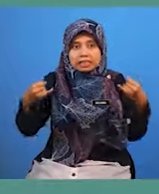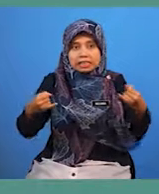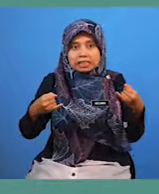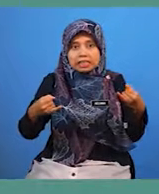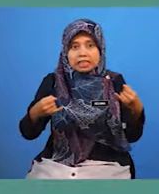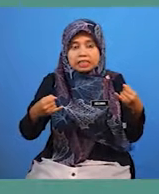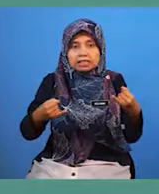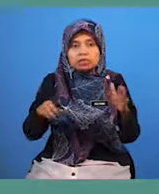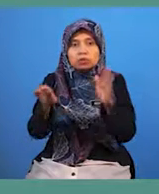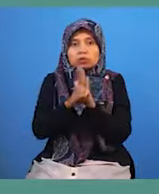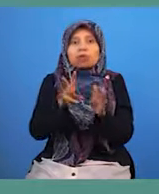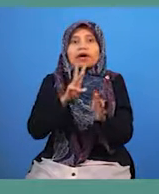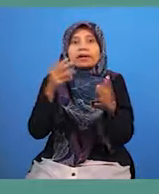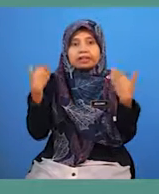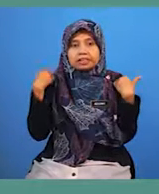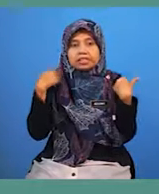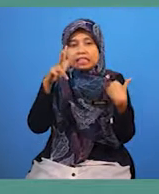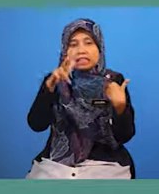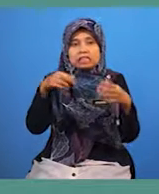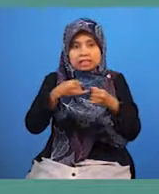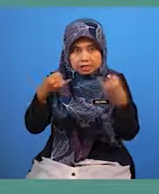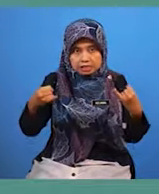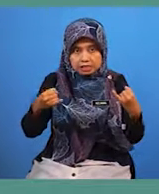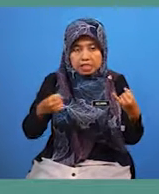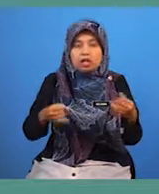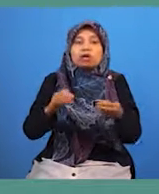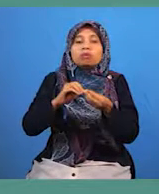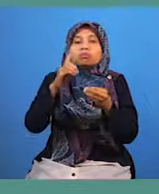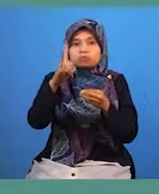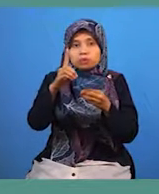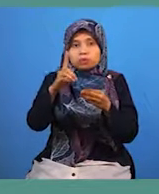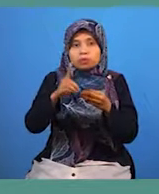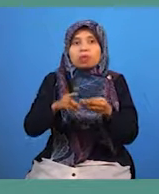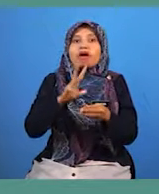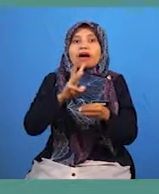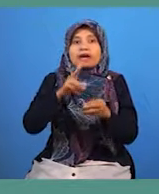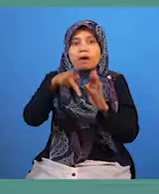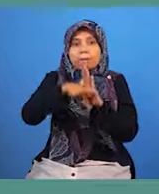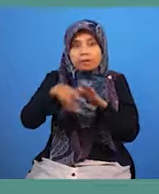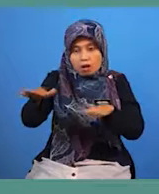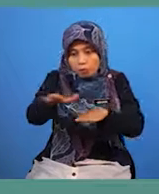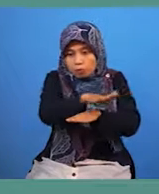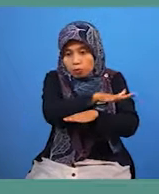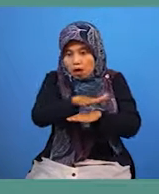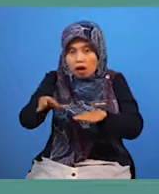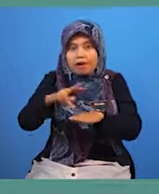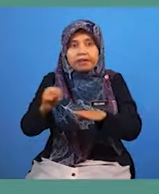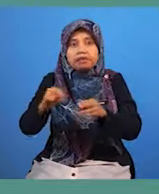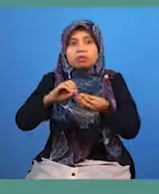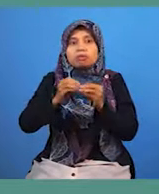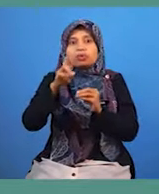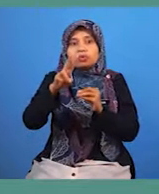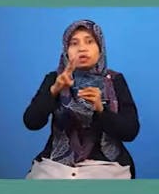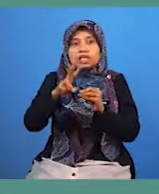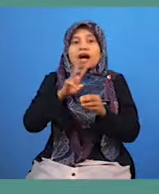ternakan terdapat tiga jenis. Jenis yang pertama adalah air permukaan. Jenis yang kedua